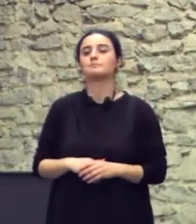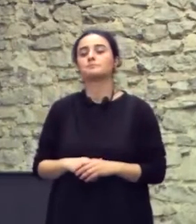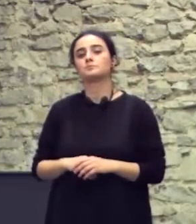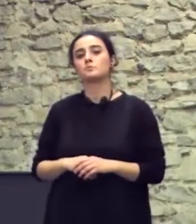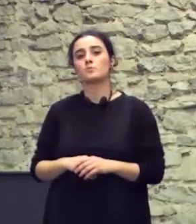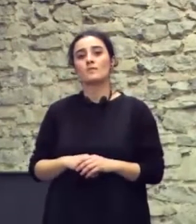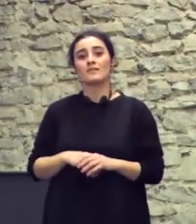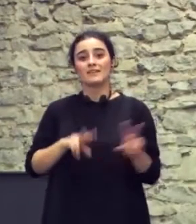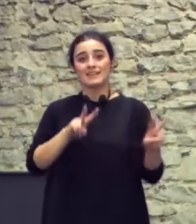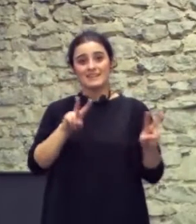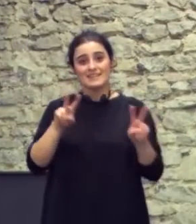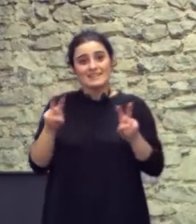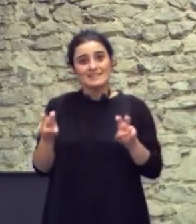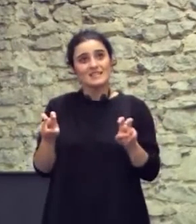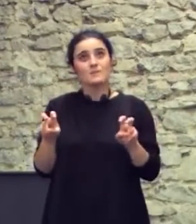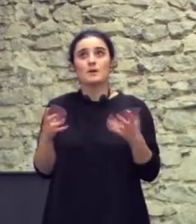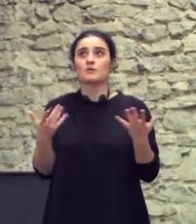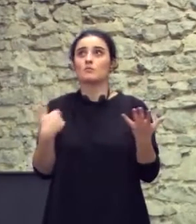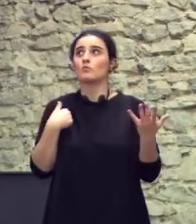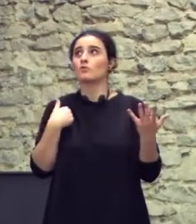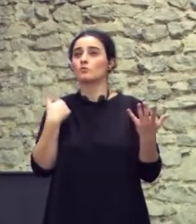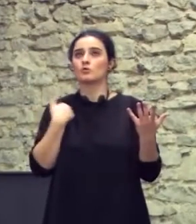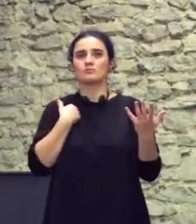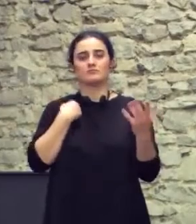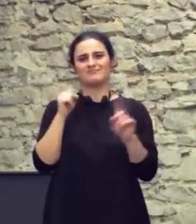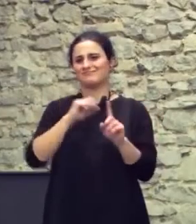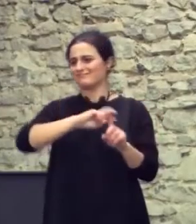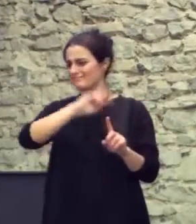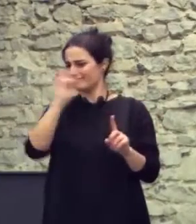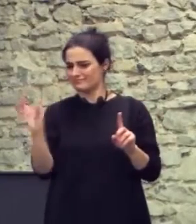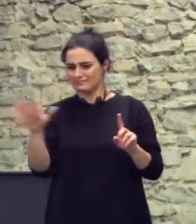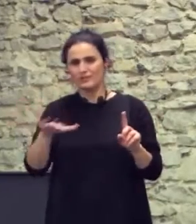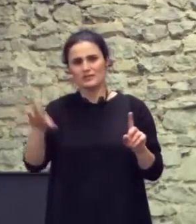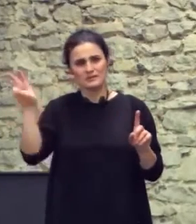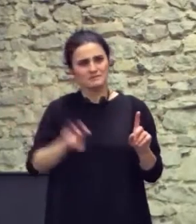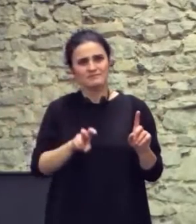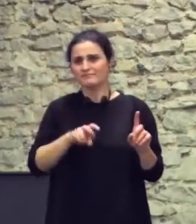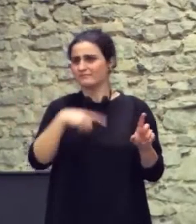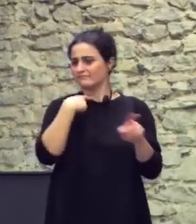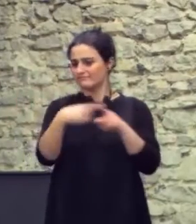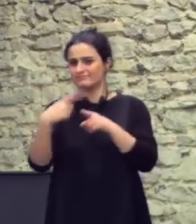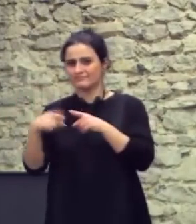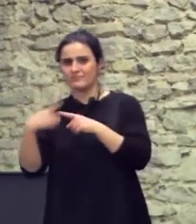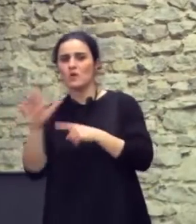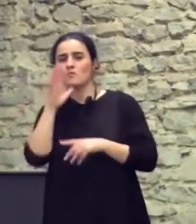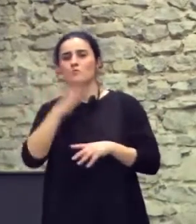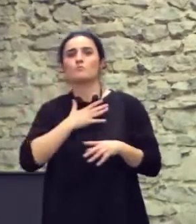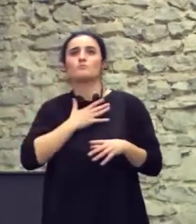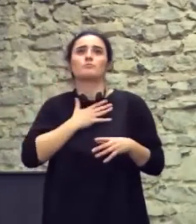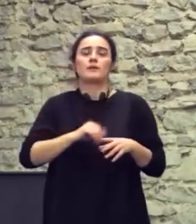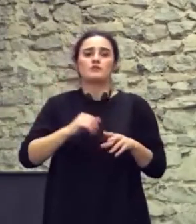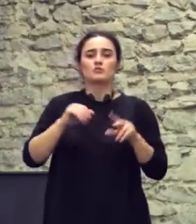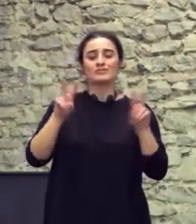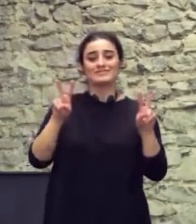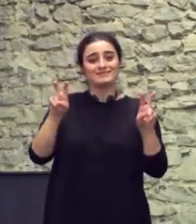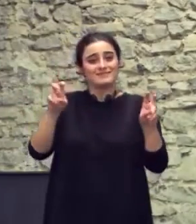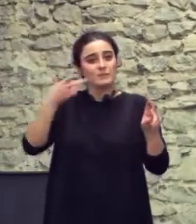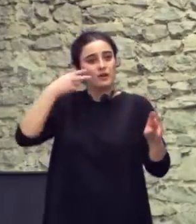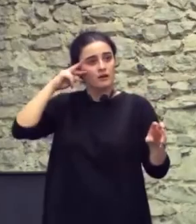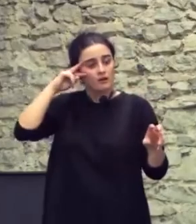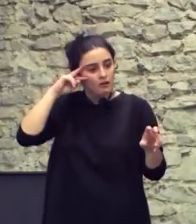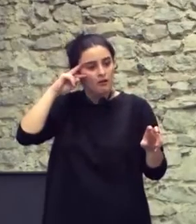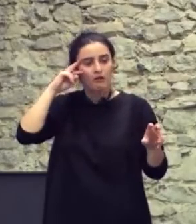Eta gai honen inguruan dakidana dator leku ezberdinetatik batzutan gai batean aditua izateko